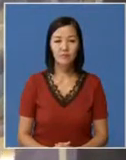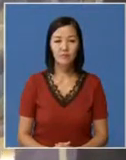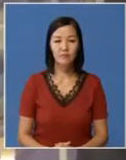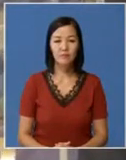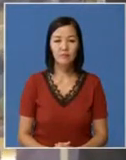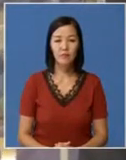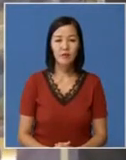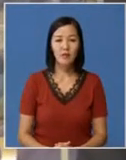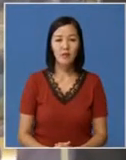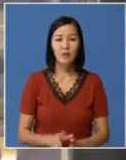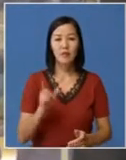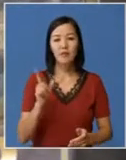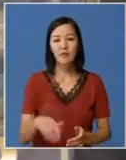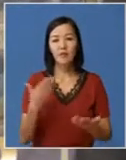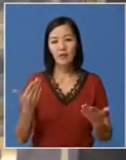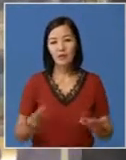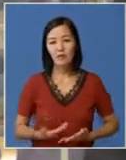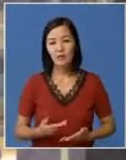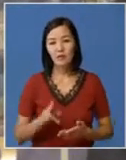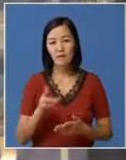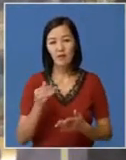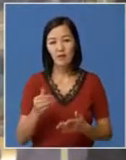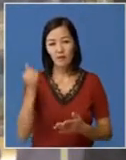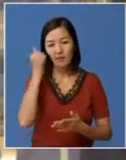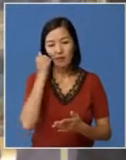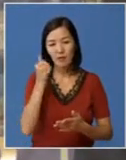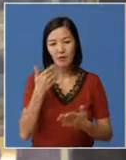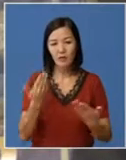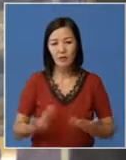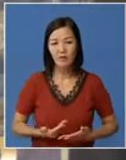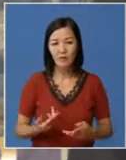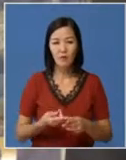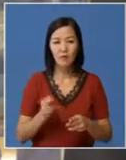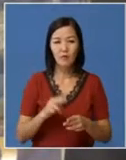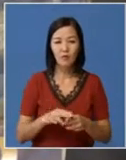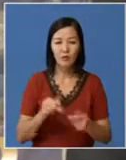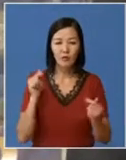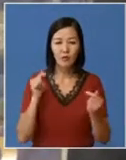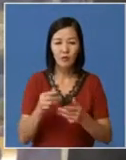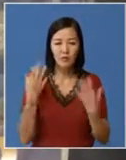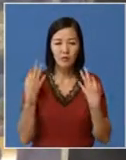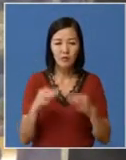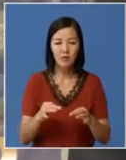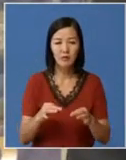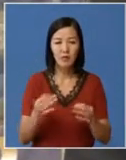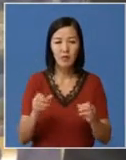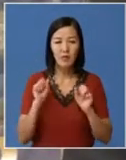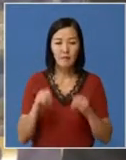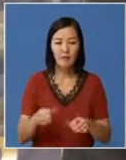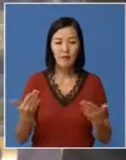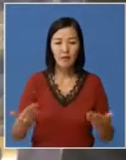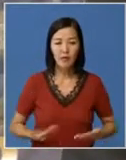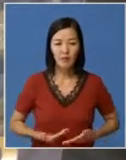Как говорится, человек жив, пока память о нем жива. Он один из тех, кто боролся за свободу и право жить. Жить